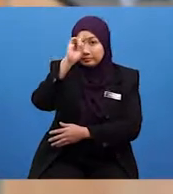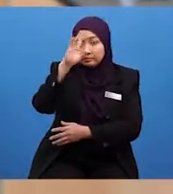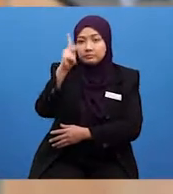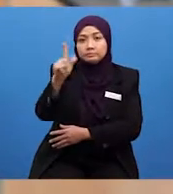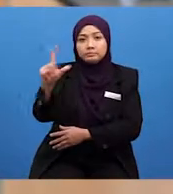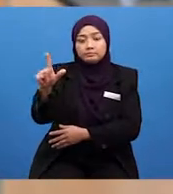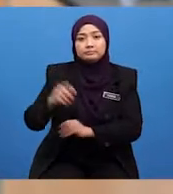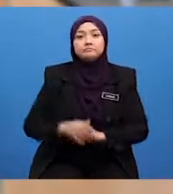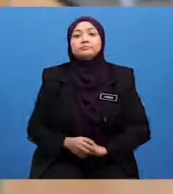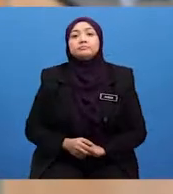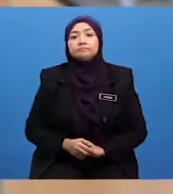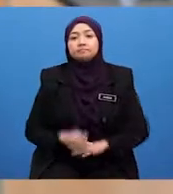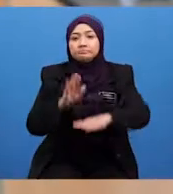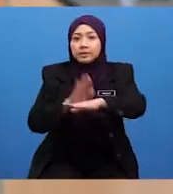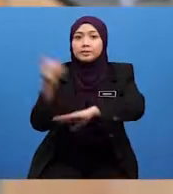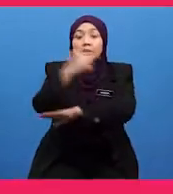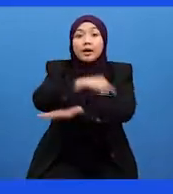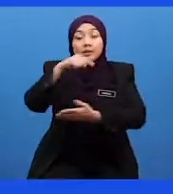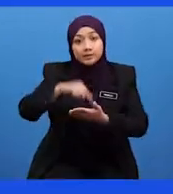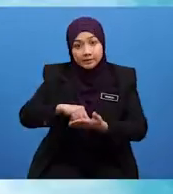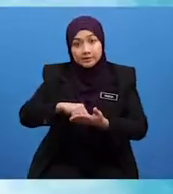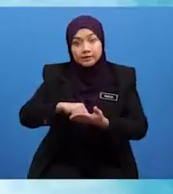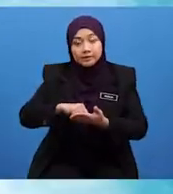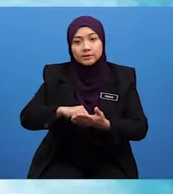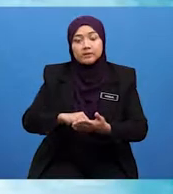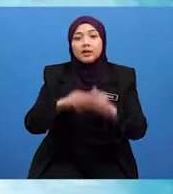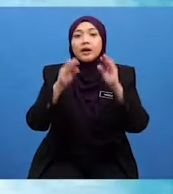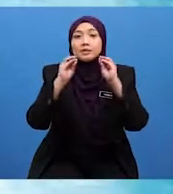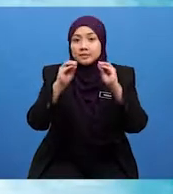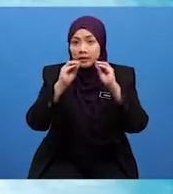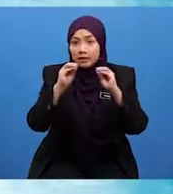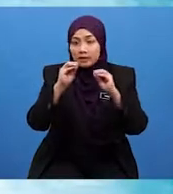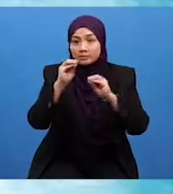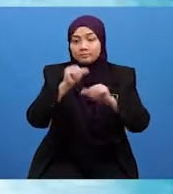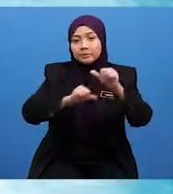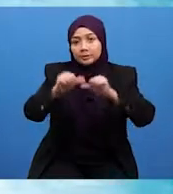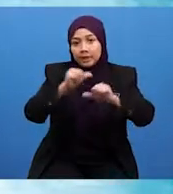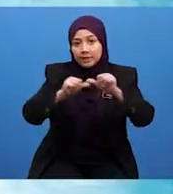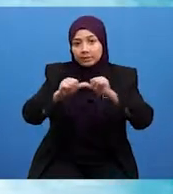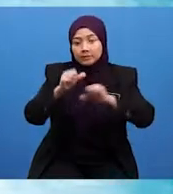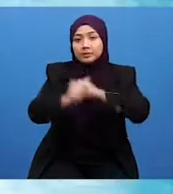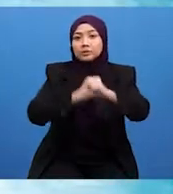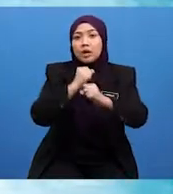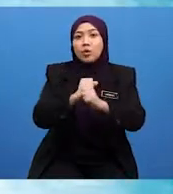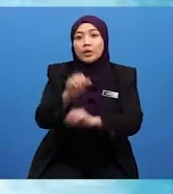ini, cikgu akan menerangkan tajuk asid dan alkali tahun 5.